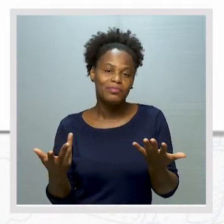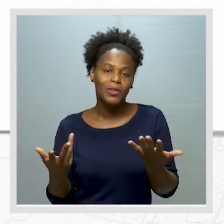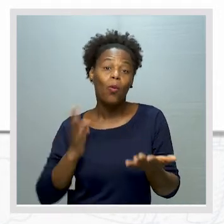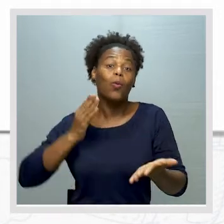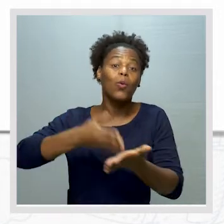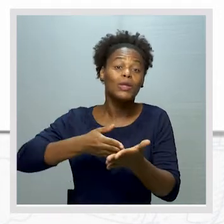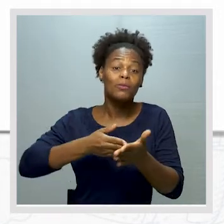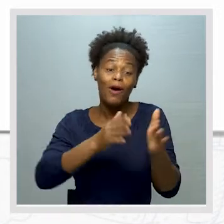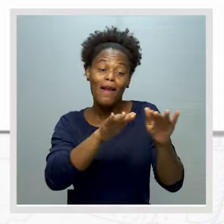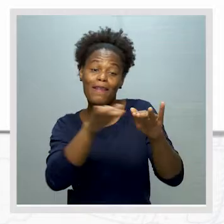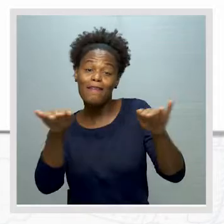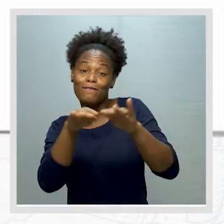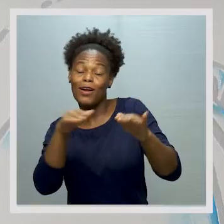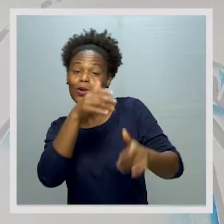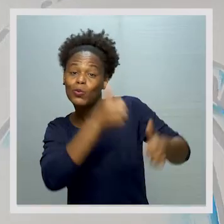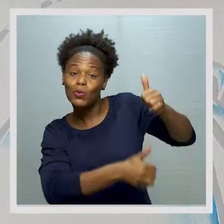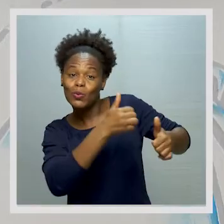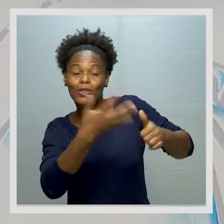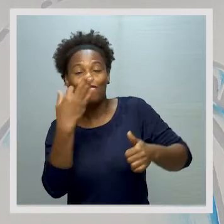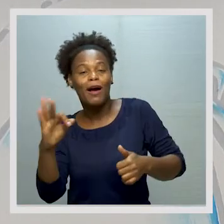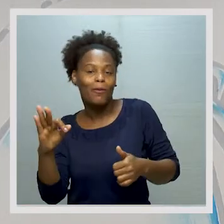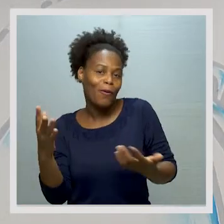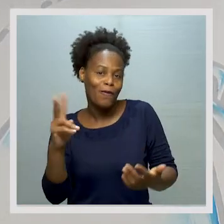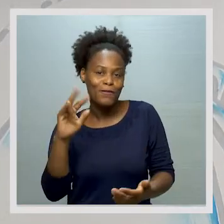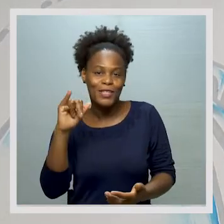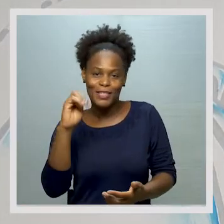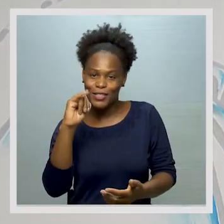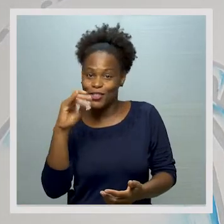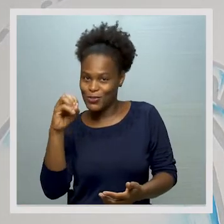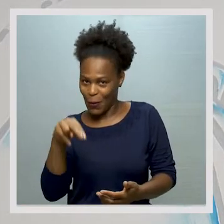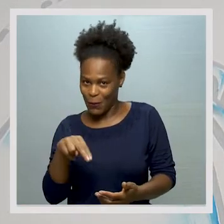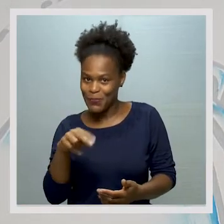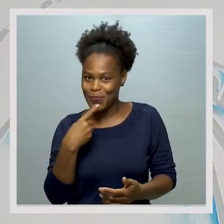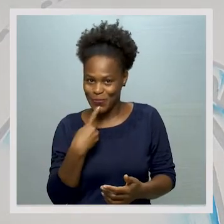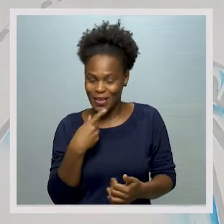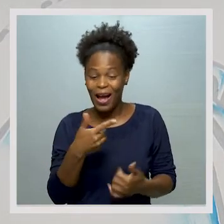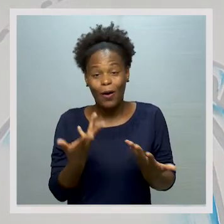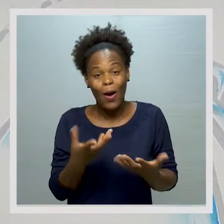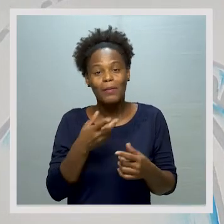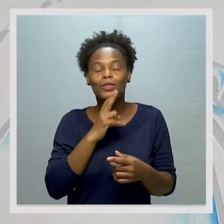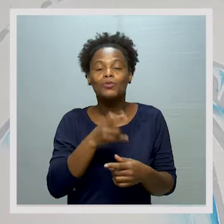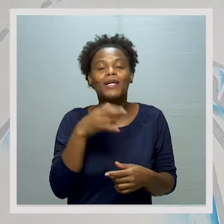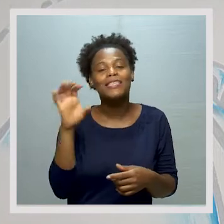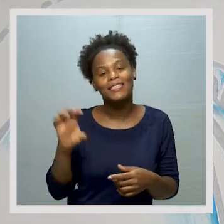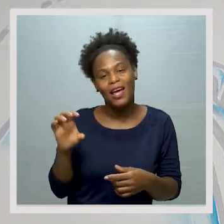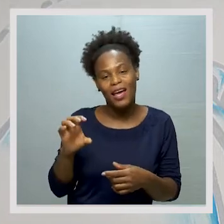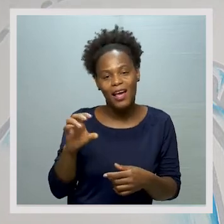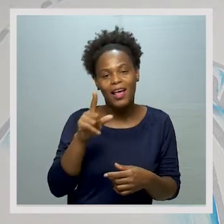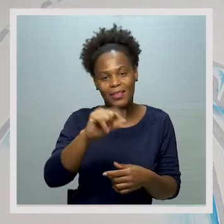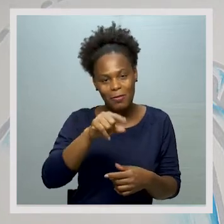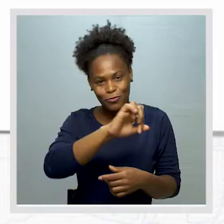concours Francovision. Très bien. En C, vous avez trouvé